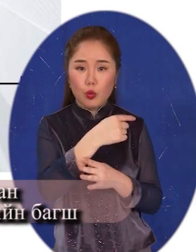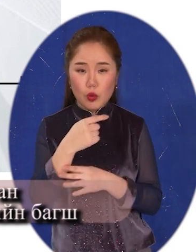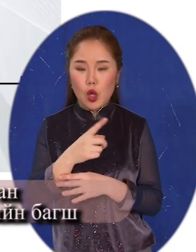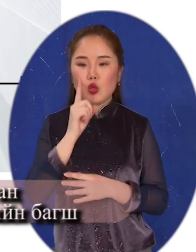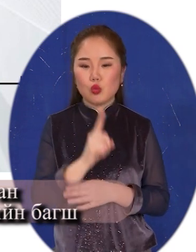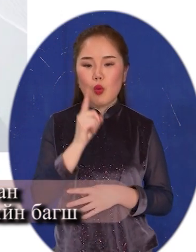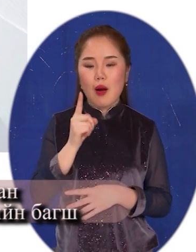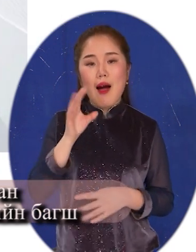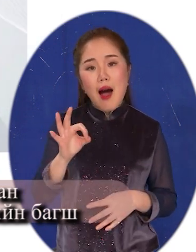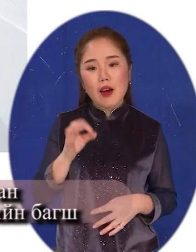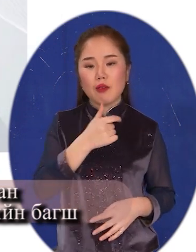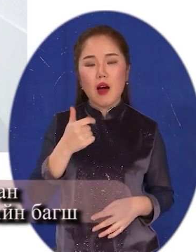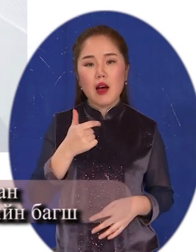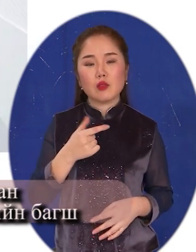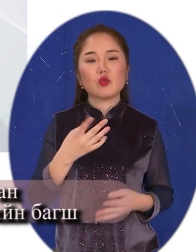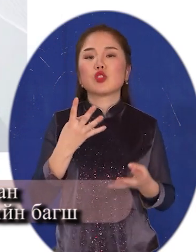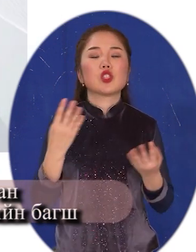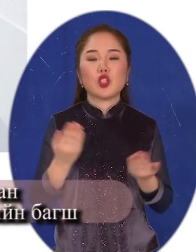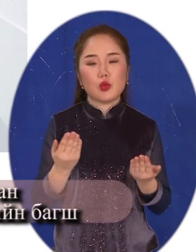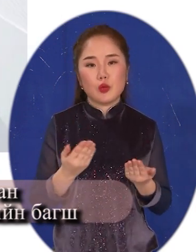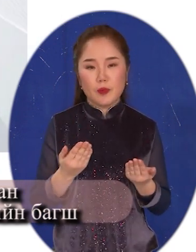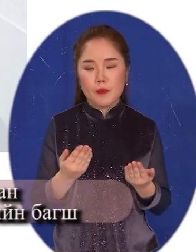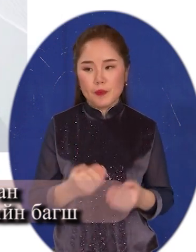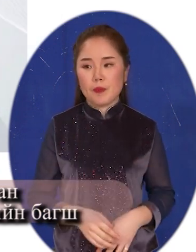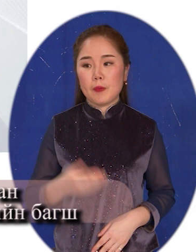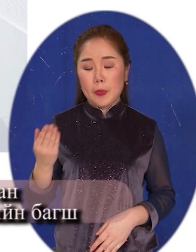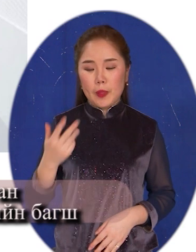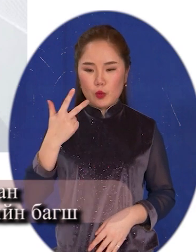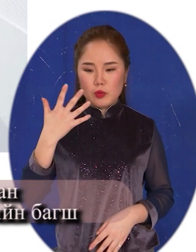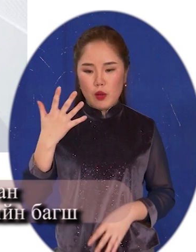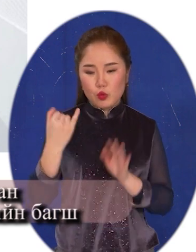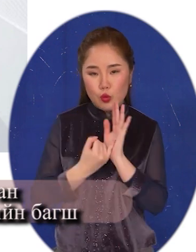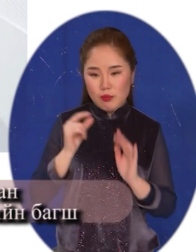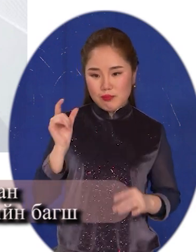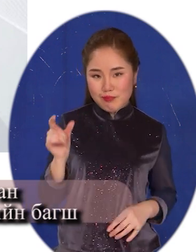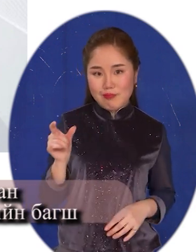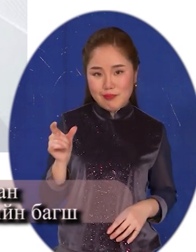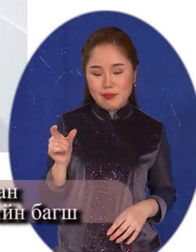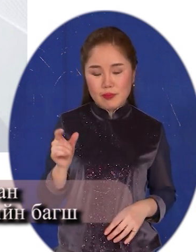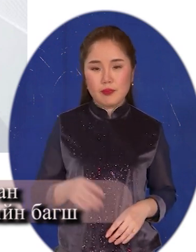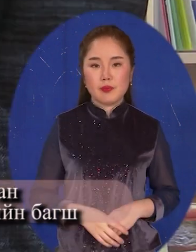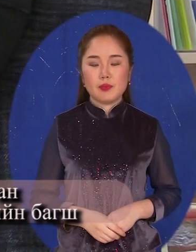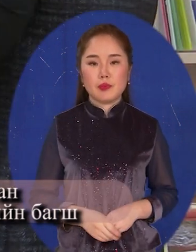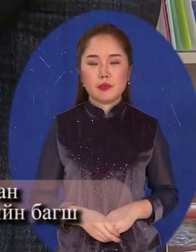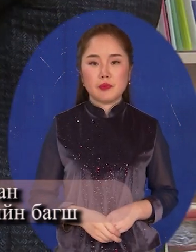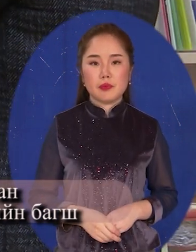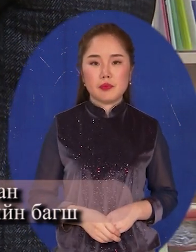Енді чегеріп санап көрейік. 354'ден 110'ды азайтқанда неше